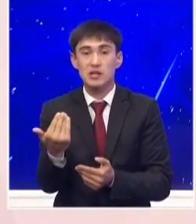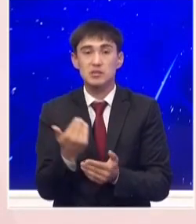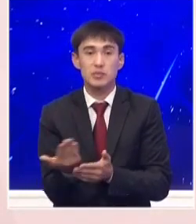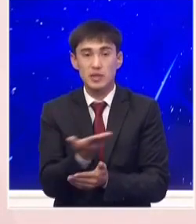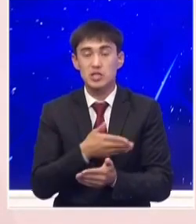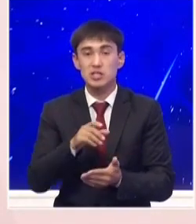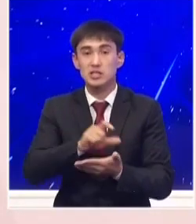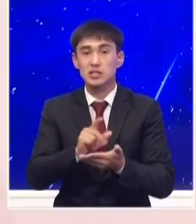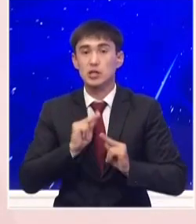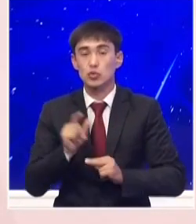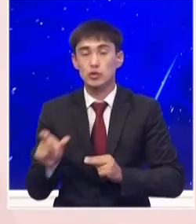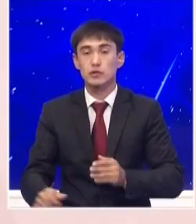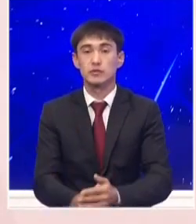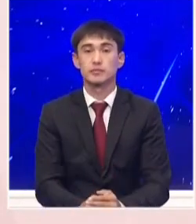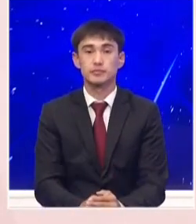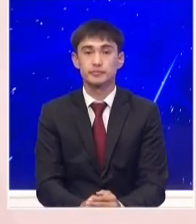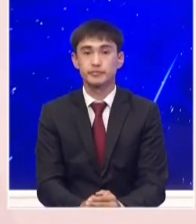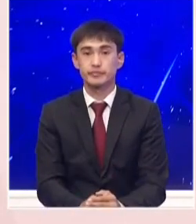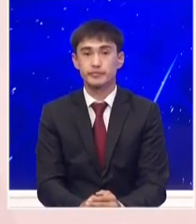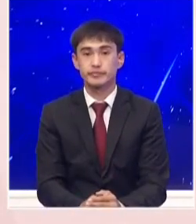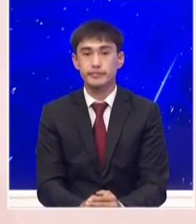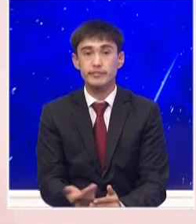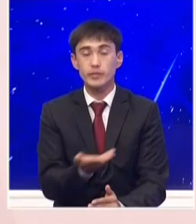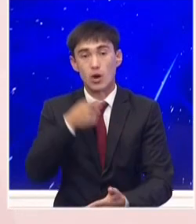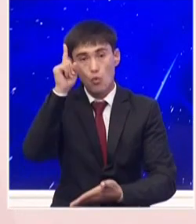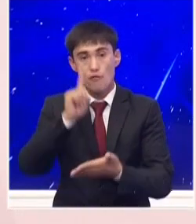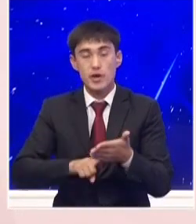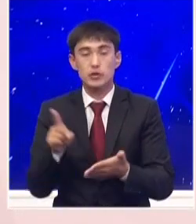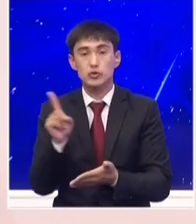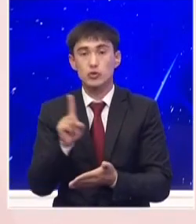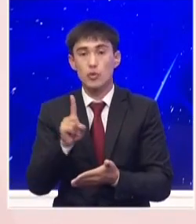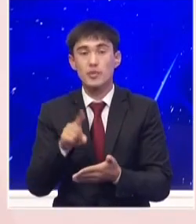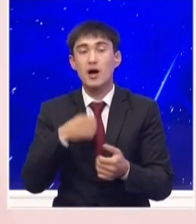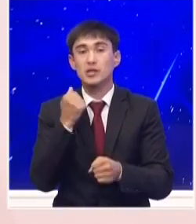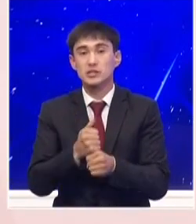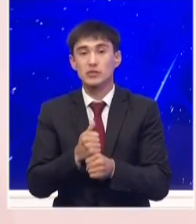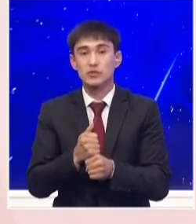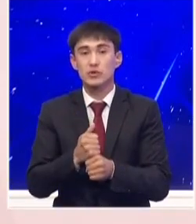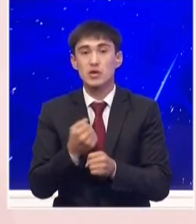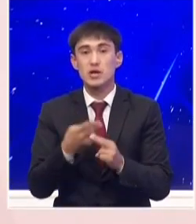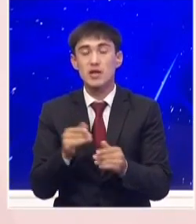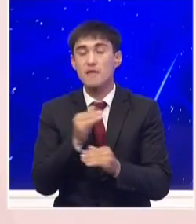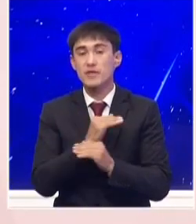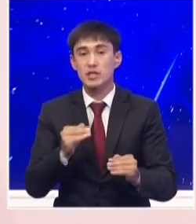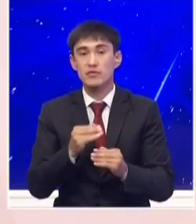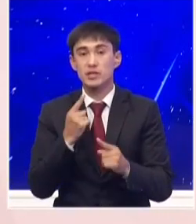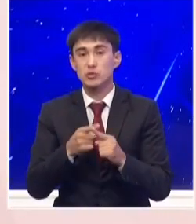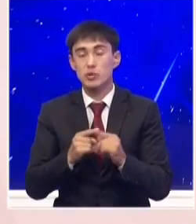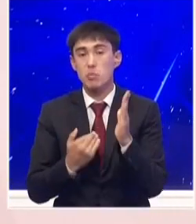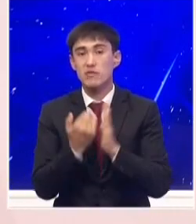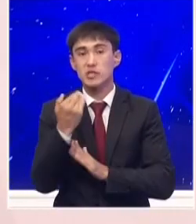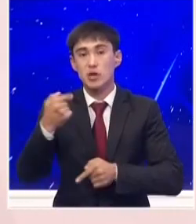профессионализма нашей всей медиасферы. Я уверен, что «Астана Медиа Уик» является эффективным инструментом